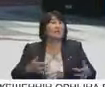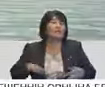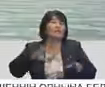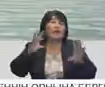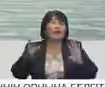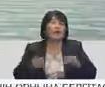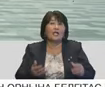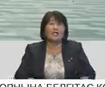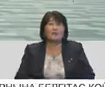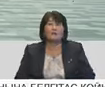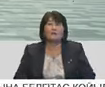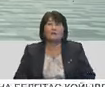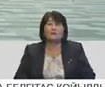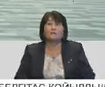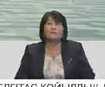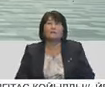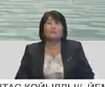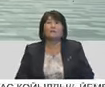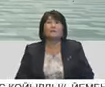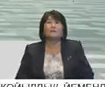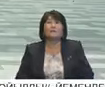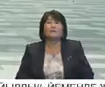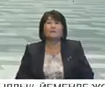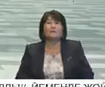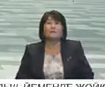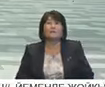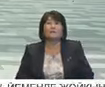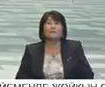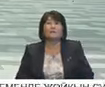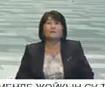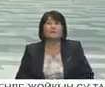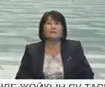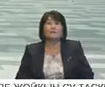қорытындыланды. Назира Ерланқызы, Санжар Мансұр, Төрехан Қожахметов, Қызылорда телеарнасы.